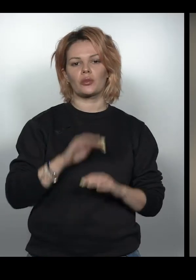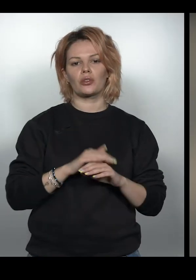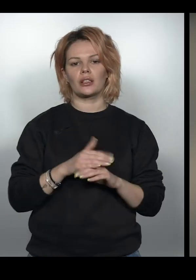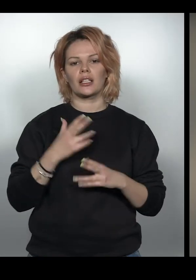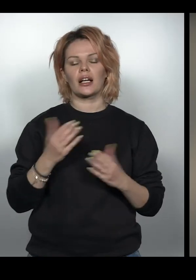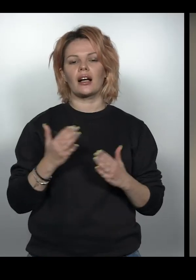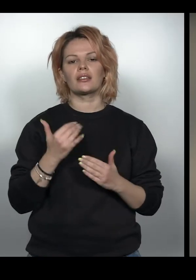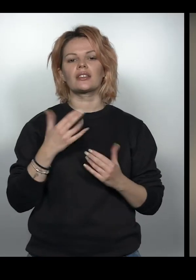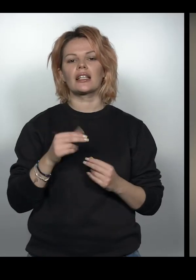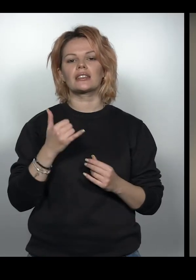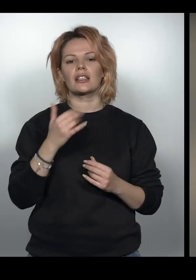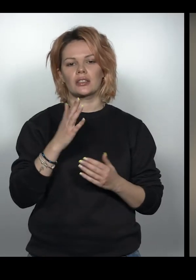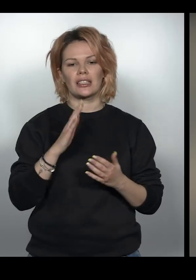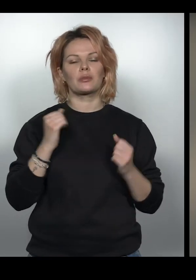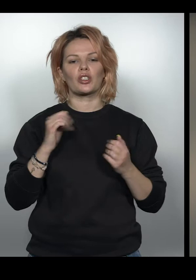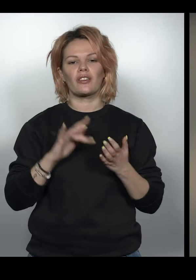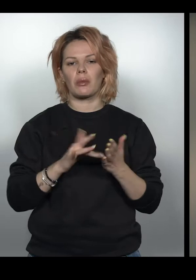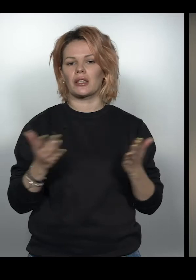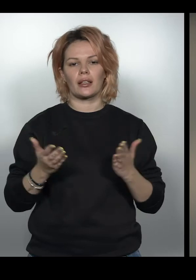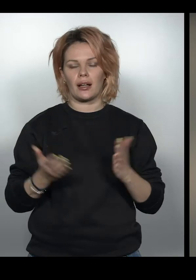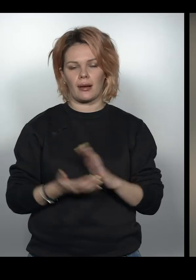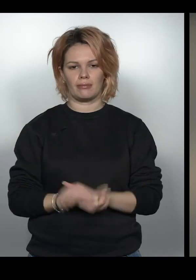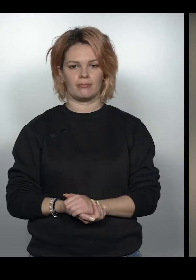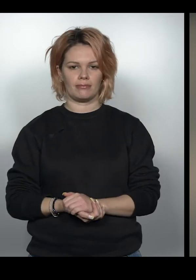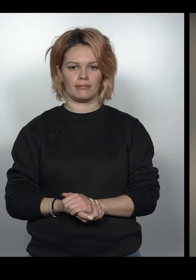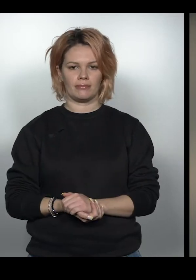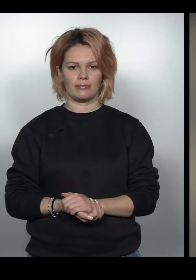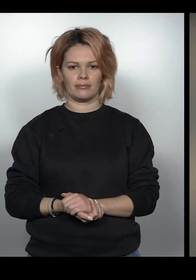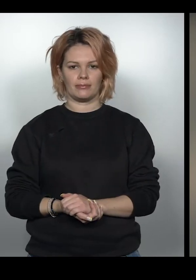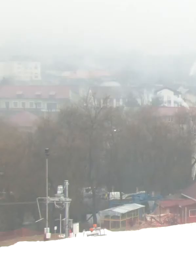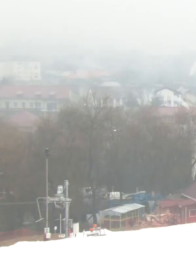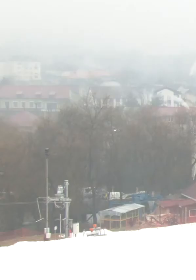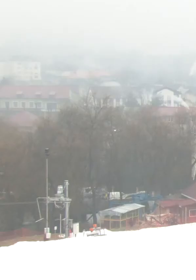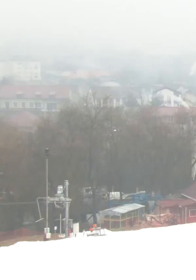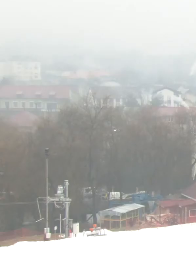І скажи, будь ласка, яка ж зараз в тебе ця спортивна мета?